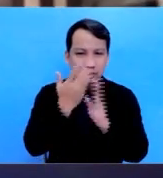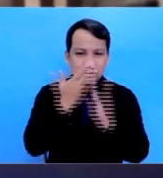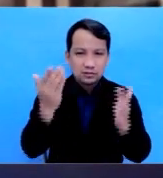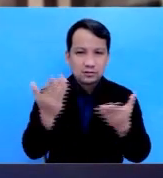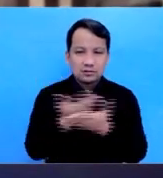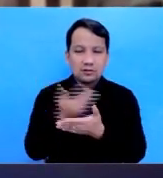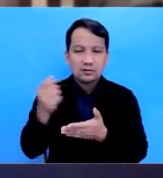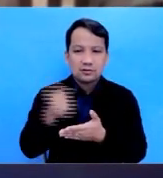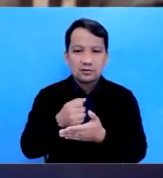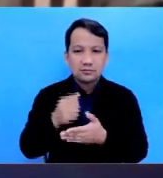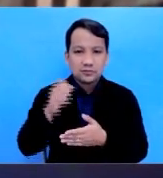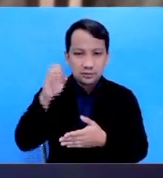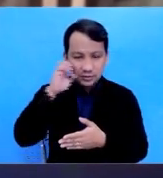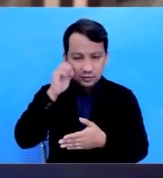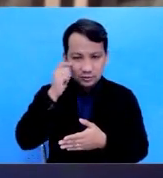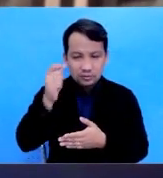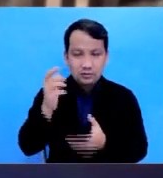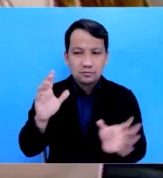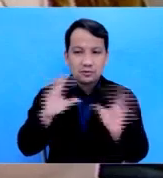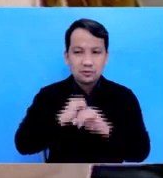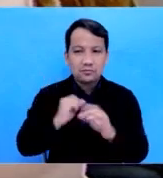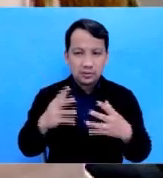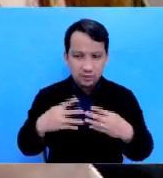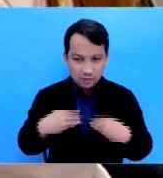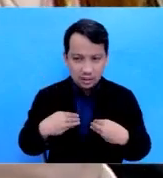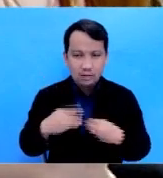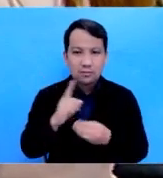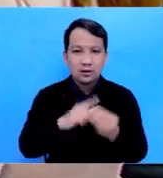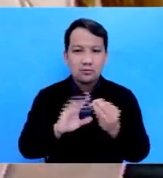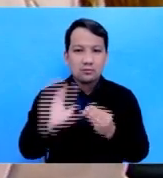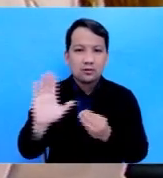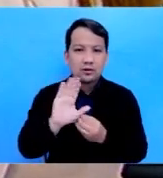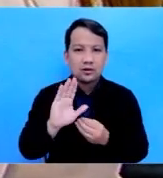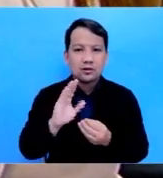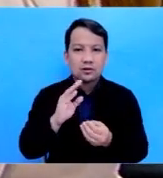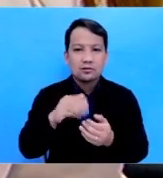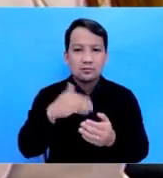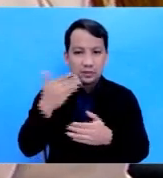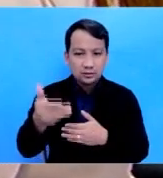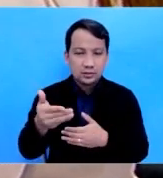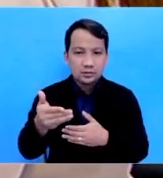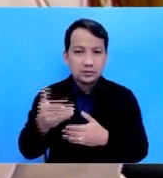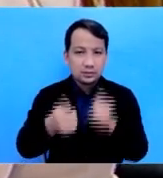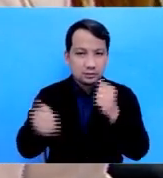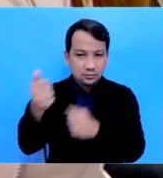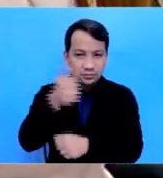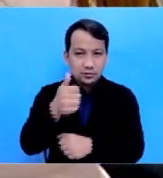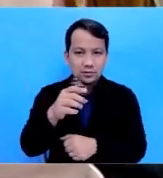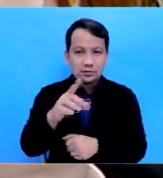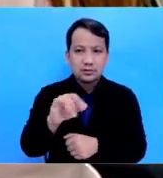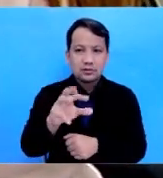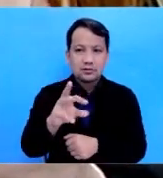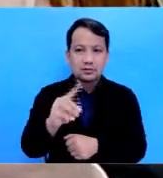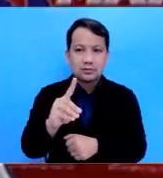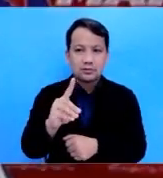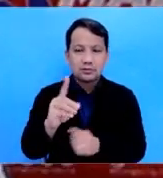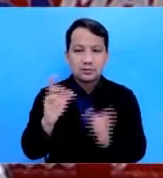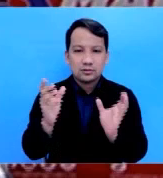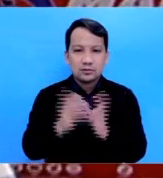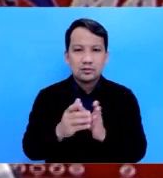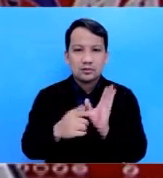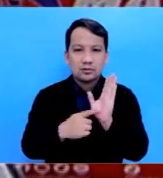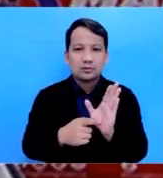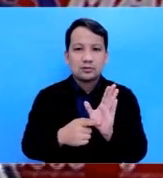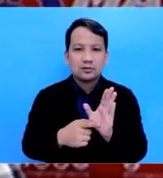mamamahayag na si Erwin Tulfo matapos niyang tanggapin ang alok na maging susunod na kalihim ng Department of Social Welfare and Development